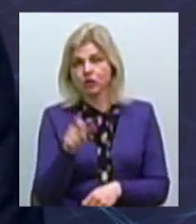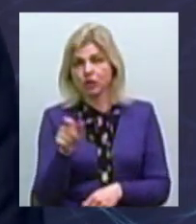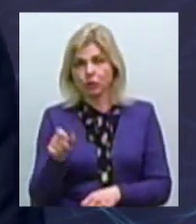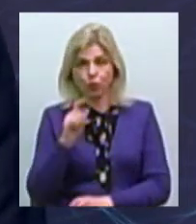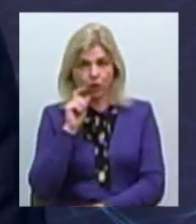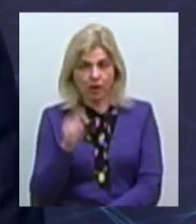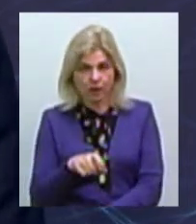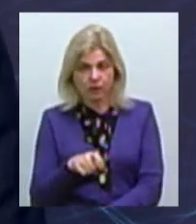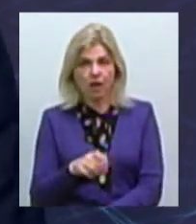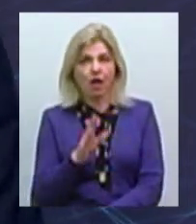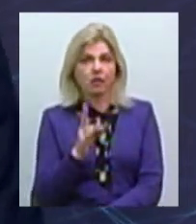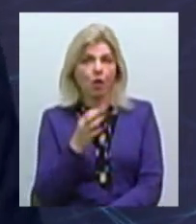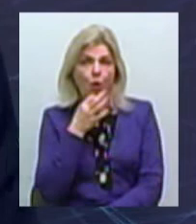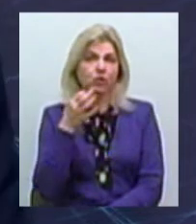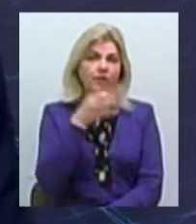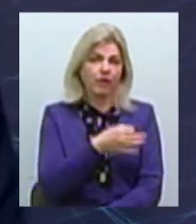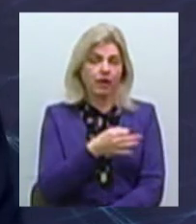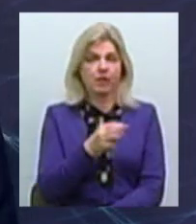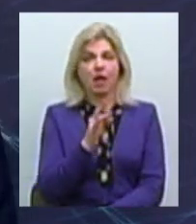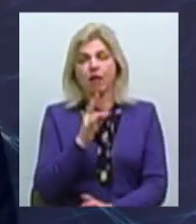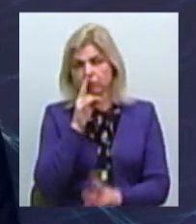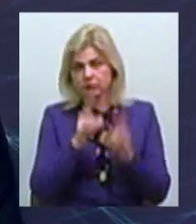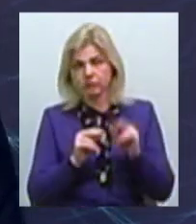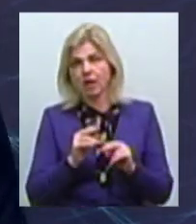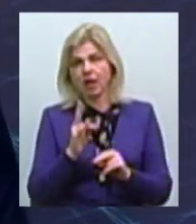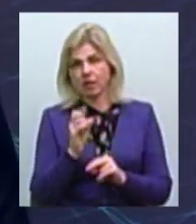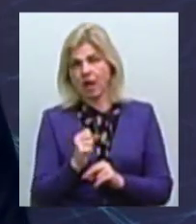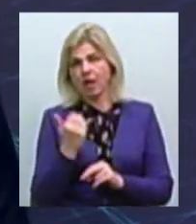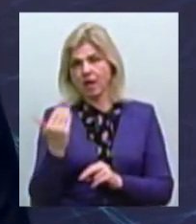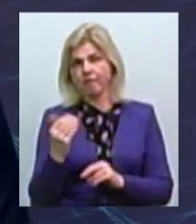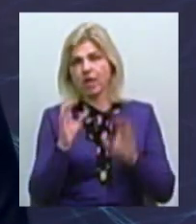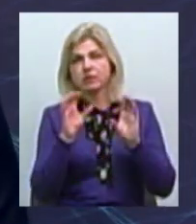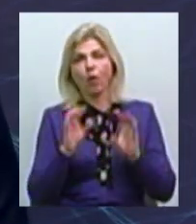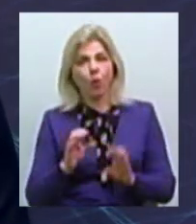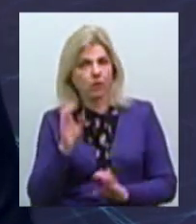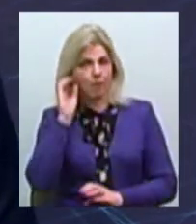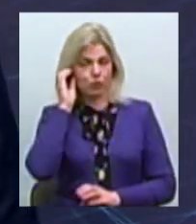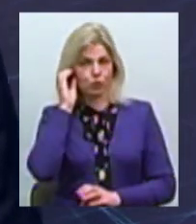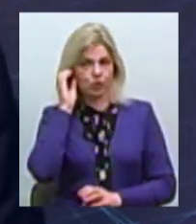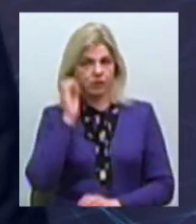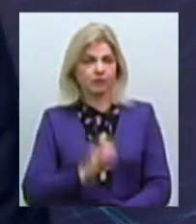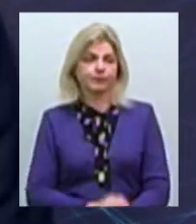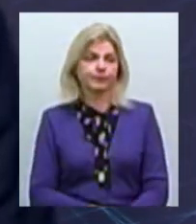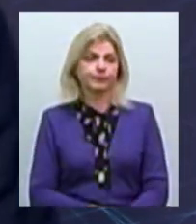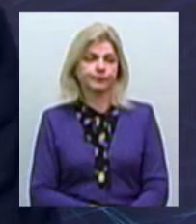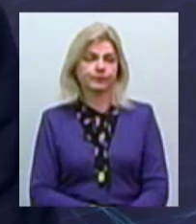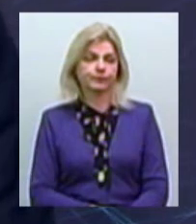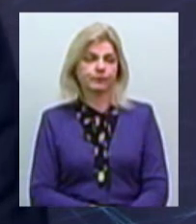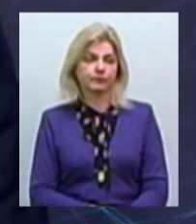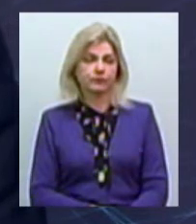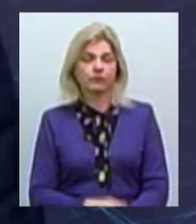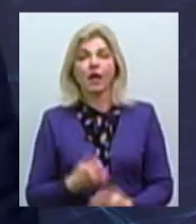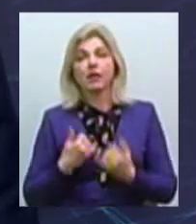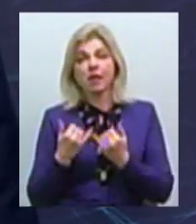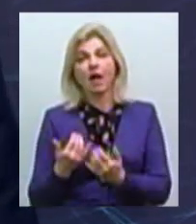в ответ надеюсь всего-навсего на их закона послушность то есть ну для него